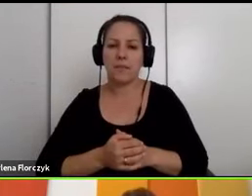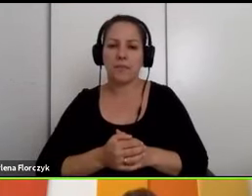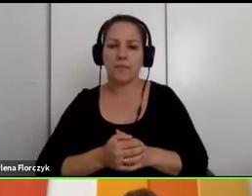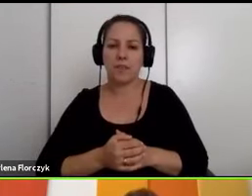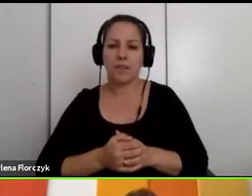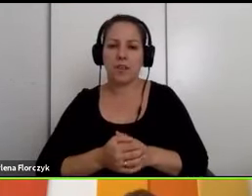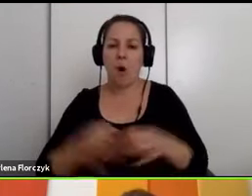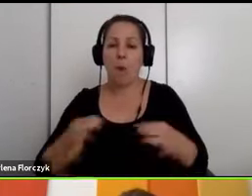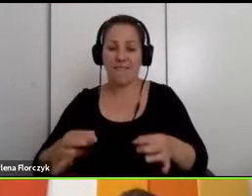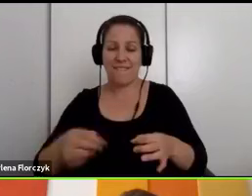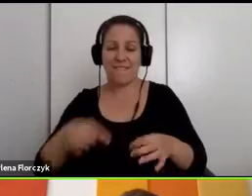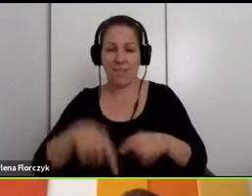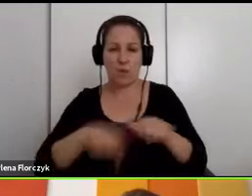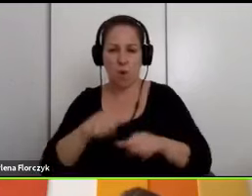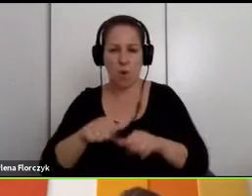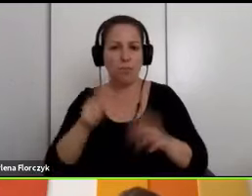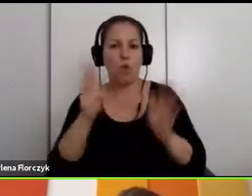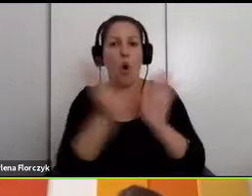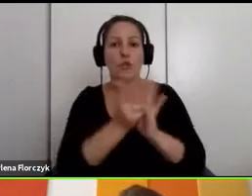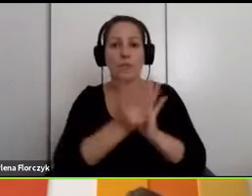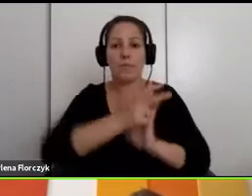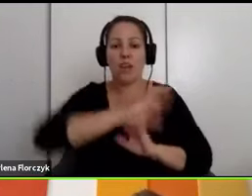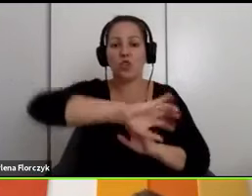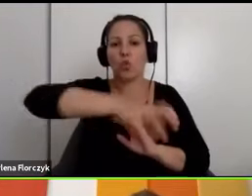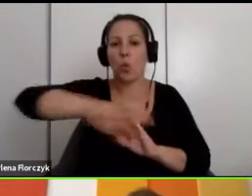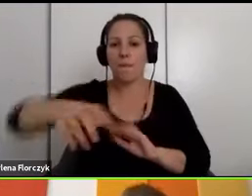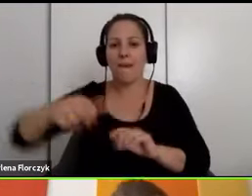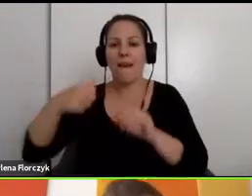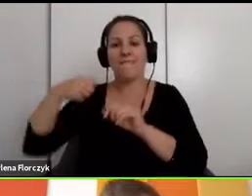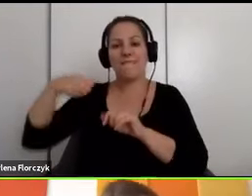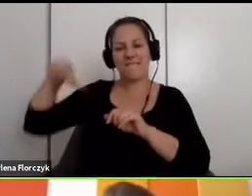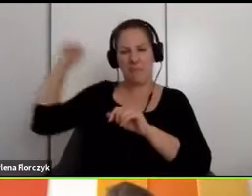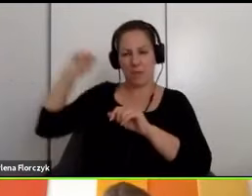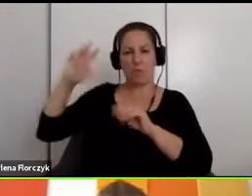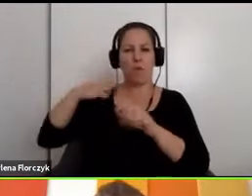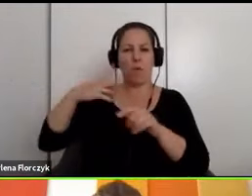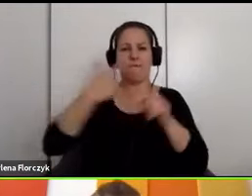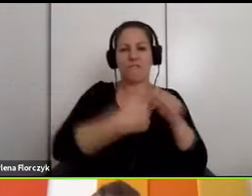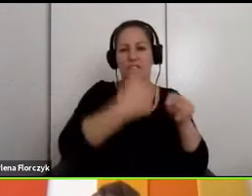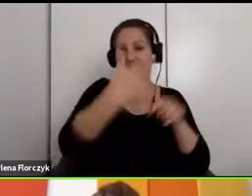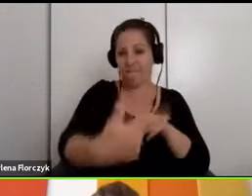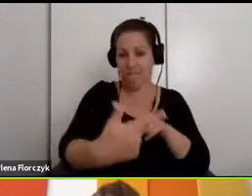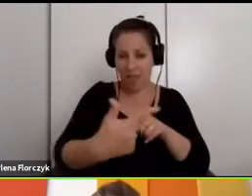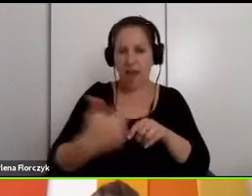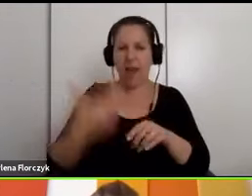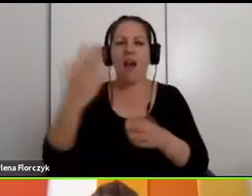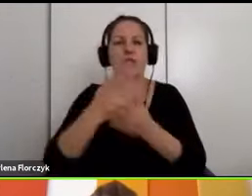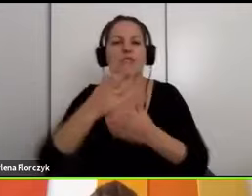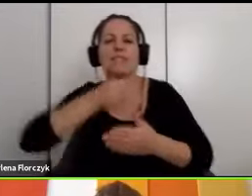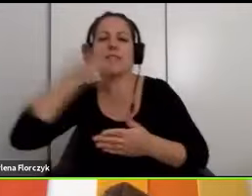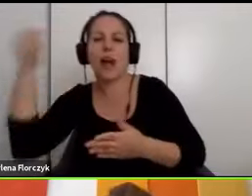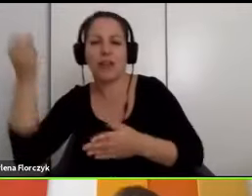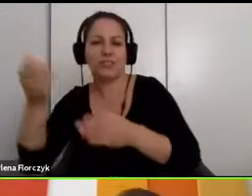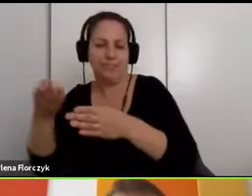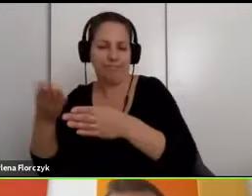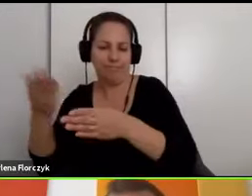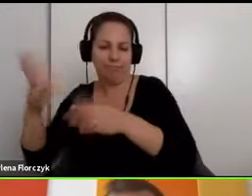obecnie w tym roku 18 grup, w tamtym roku 22, ale nam pokończyli starsi.